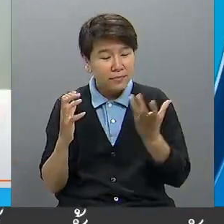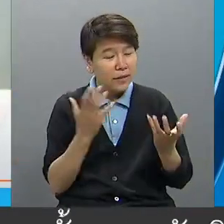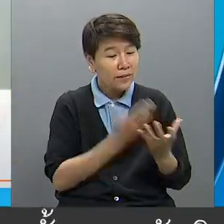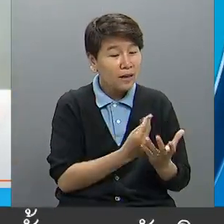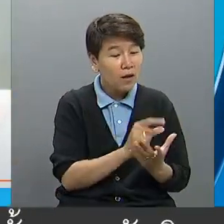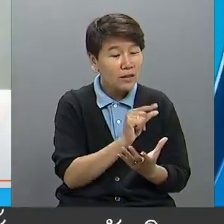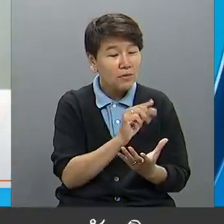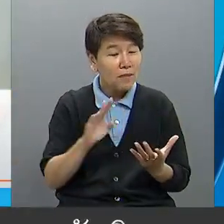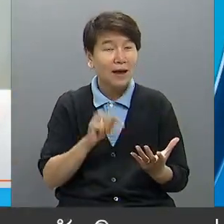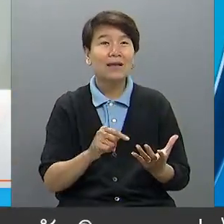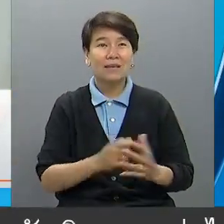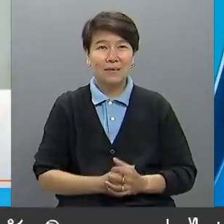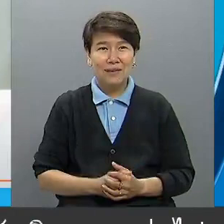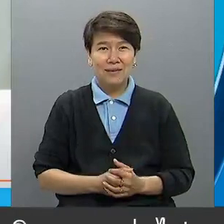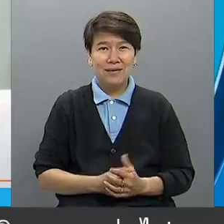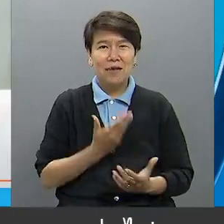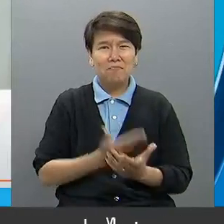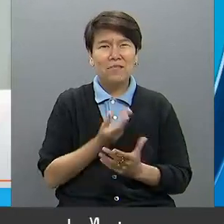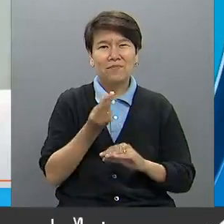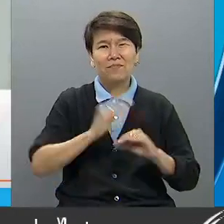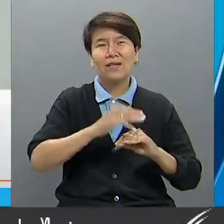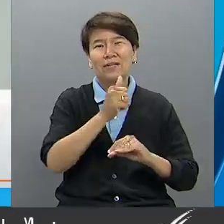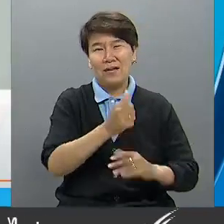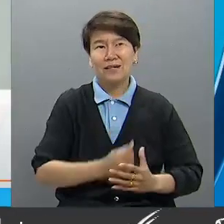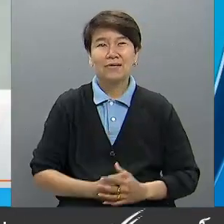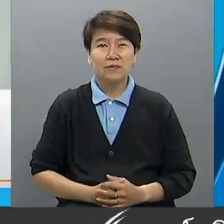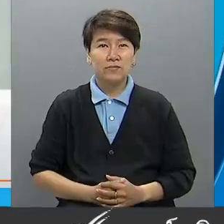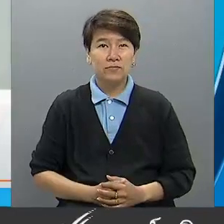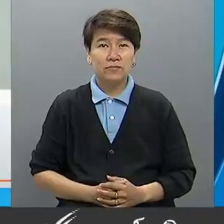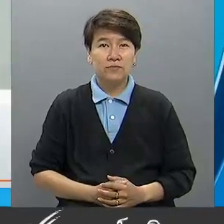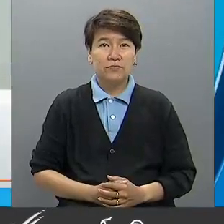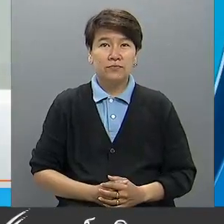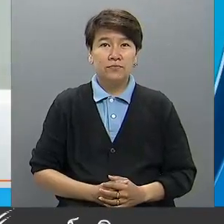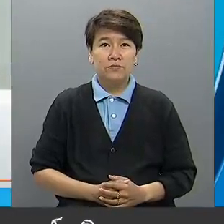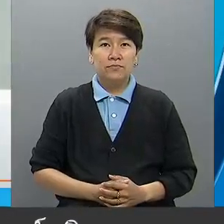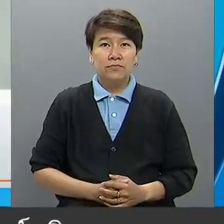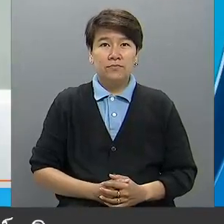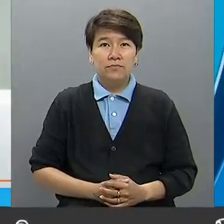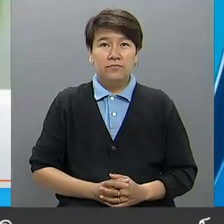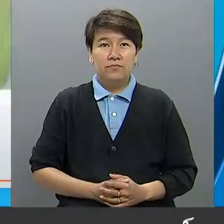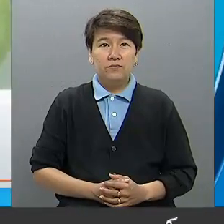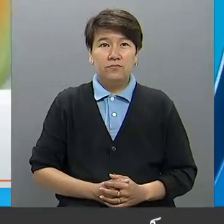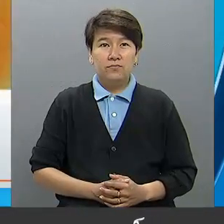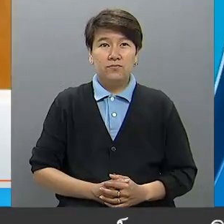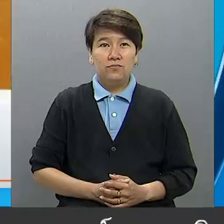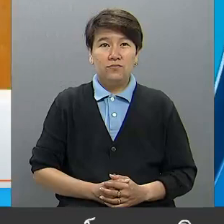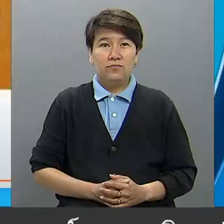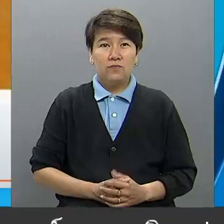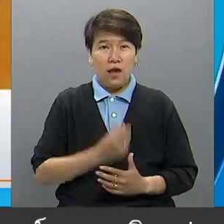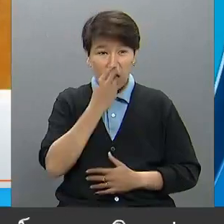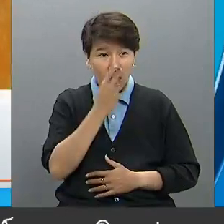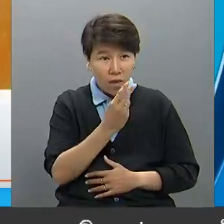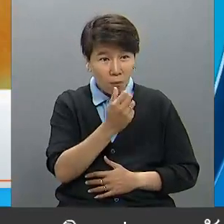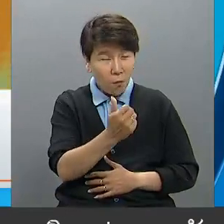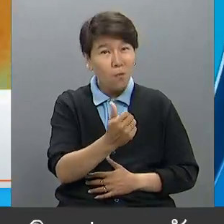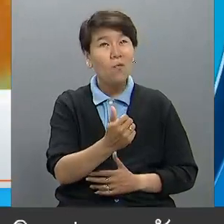เร็วหน่อยตัดแต่งเขาจะได้เงินเร็ว เข้าใจละ น้องปั้งไปไม่ถูกเลยใช่ไหมแต่ว่าให้นำเสนอนะครับในมุมมอง